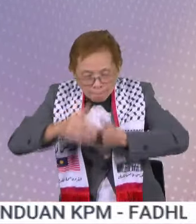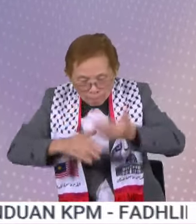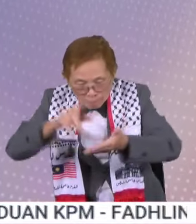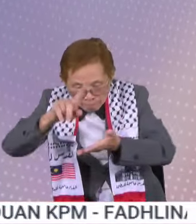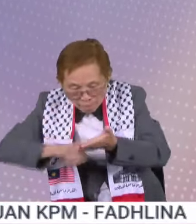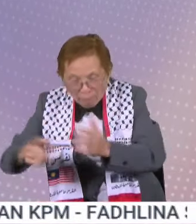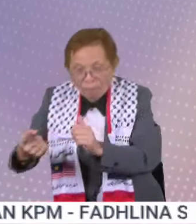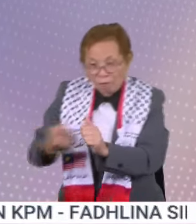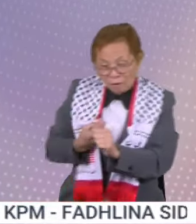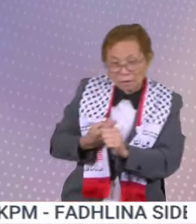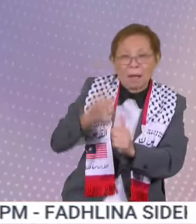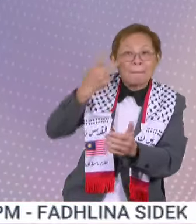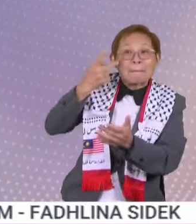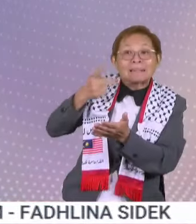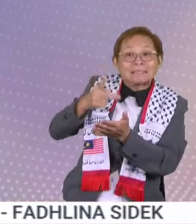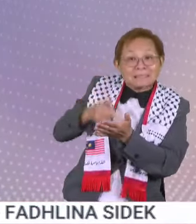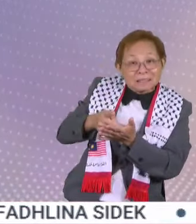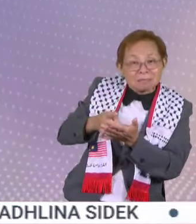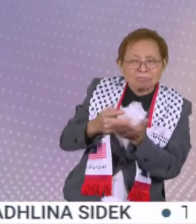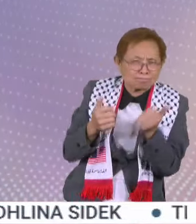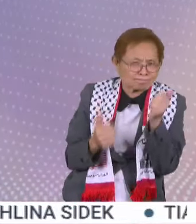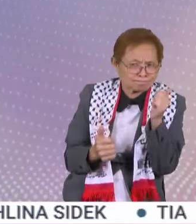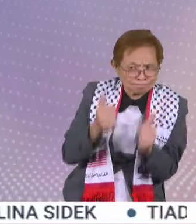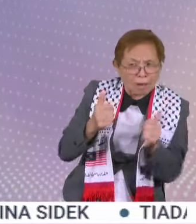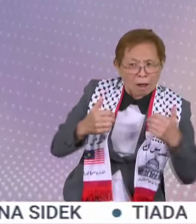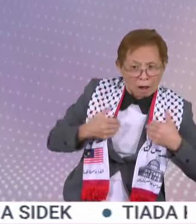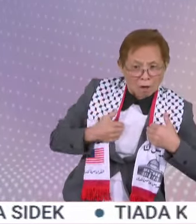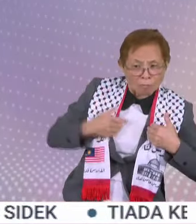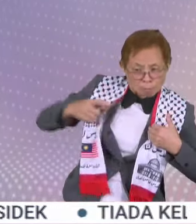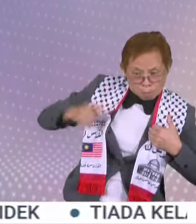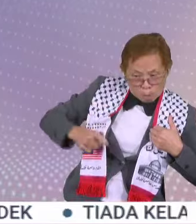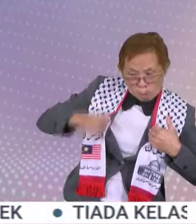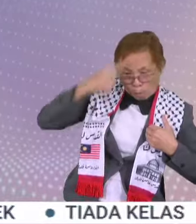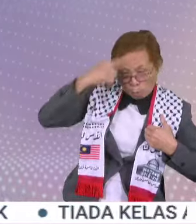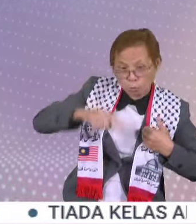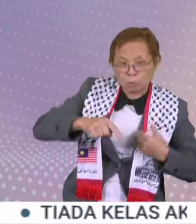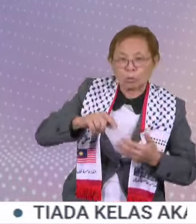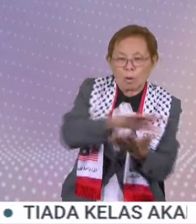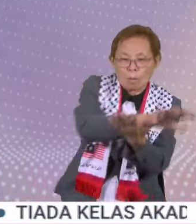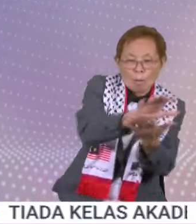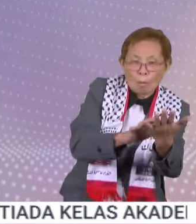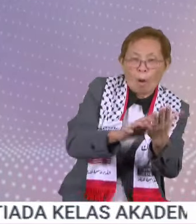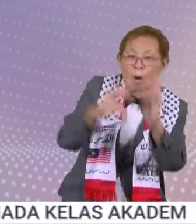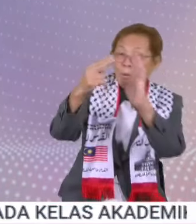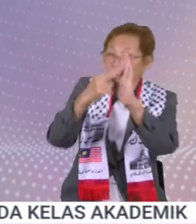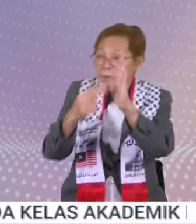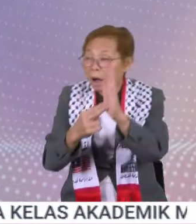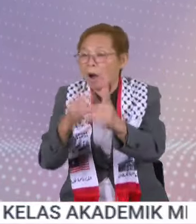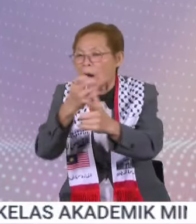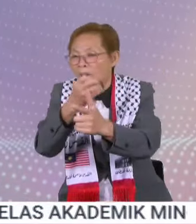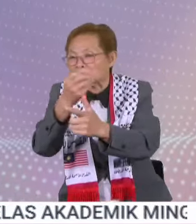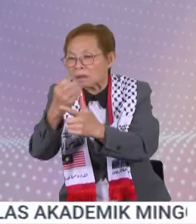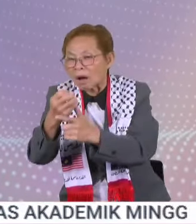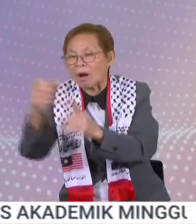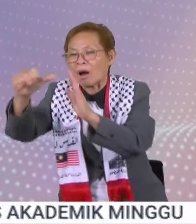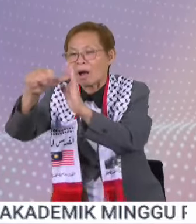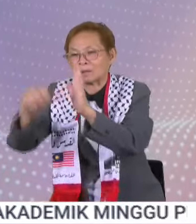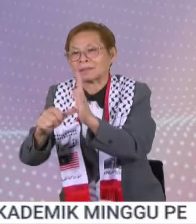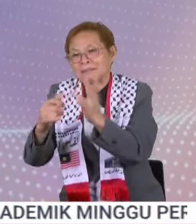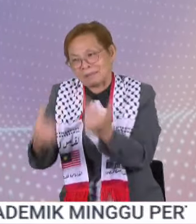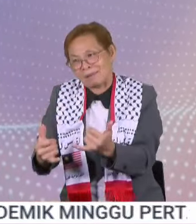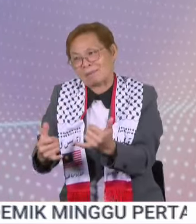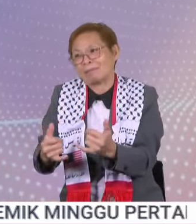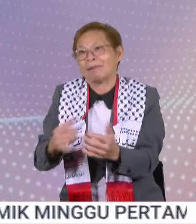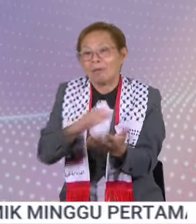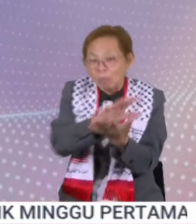dibuat. Ini termasuk mengenal pasti sama ada terdapat keperluan untuk menggubal peruntukan undang-undang atau akta sedia